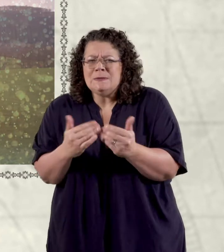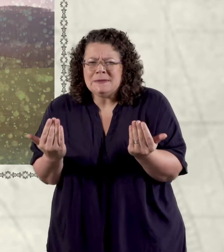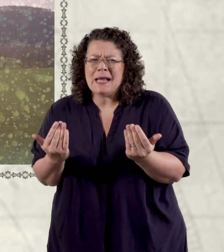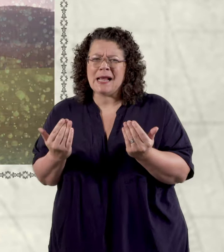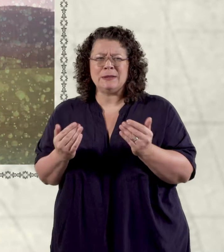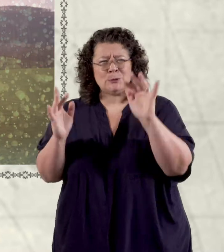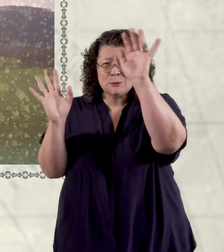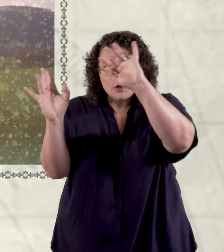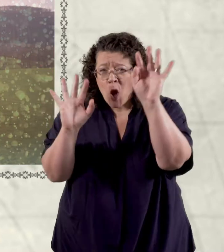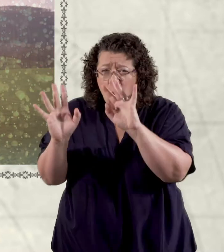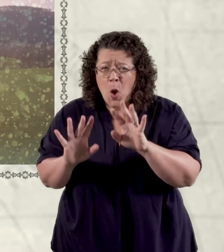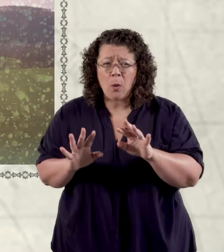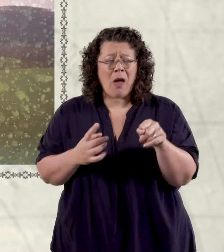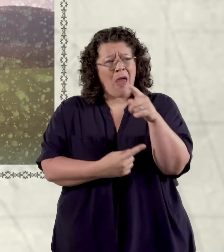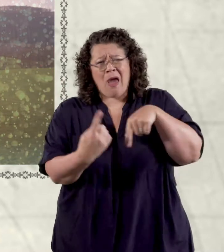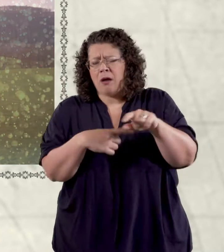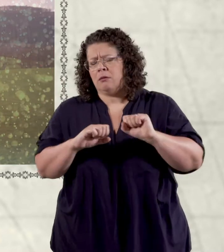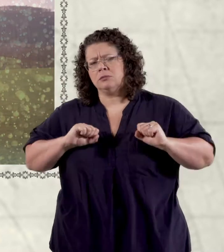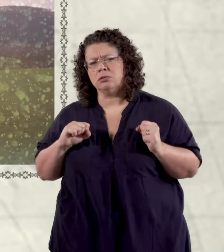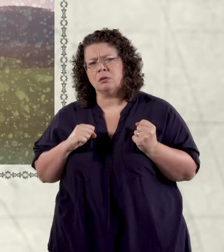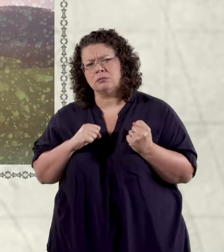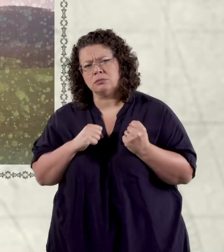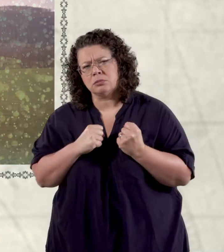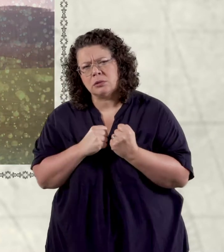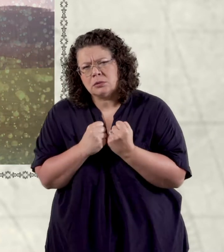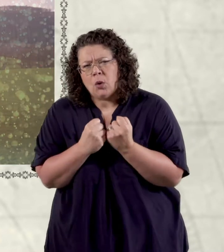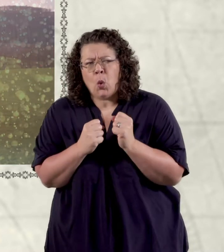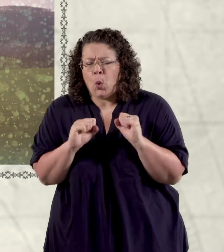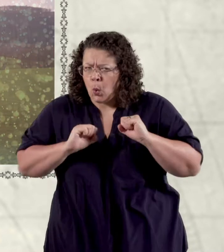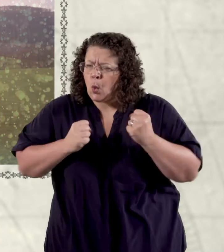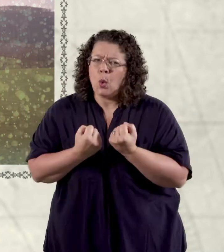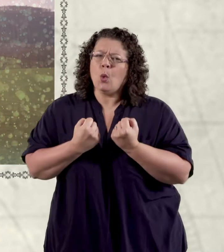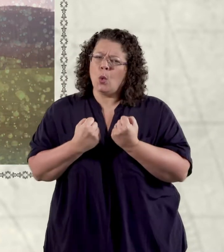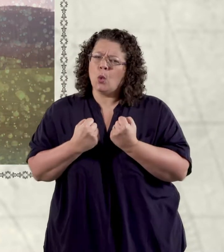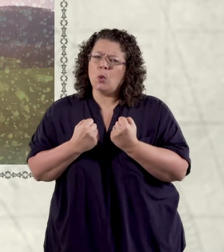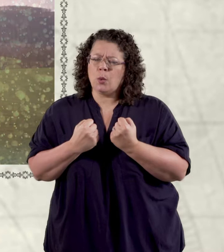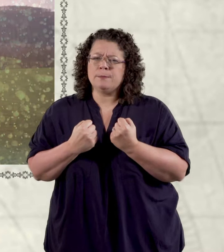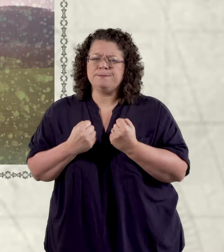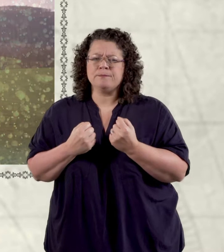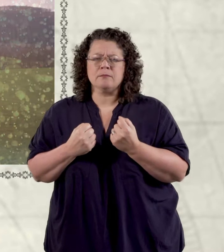Roedd yna eira, a phawb yn oerach na'r arfer.